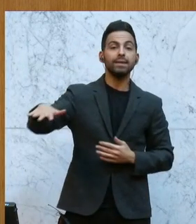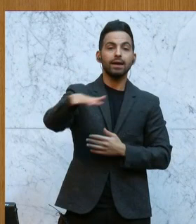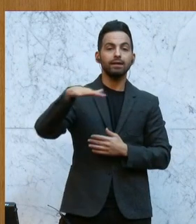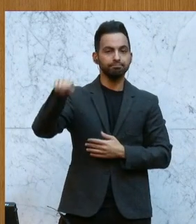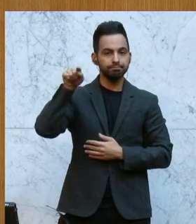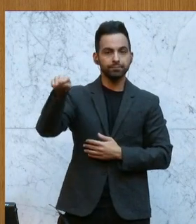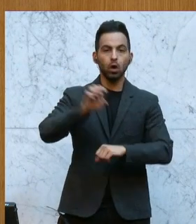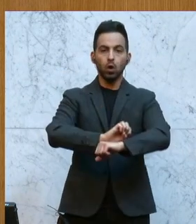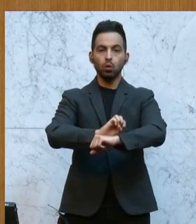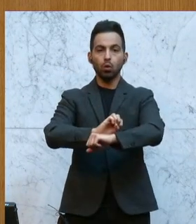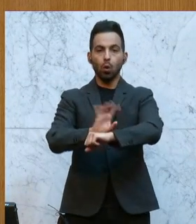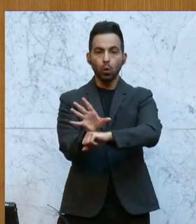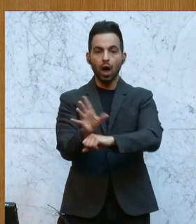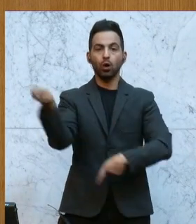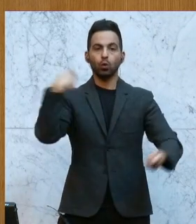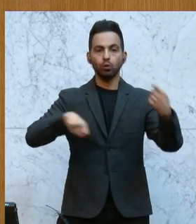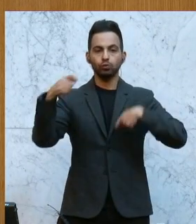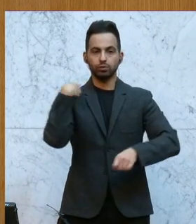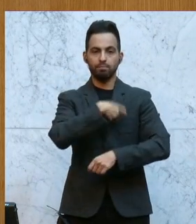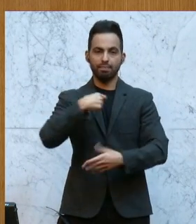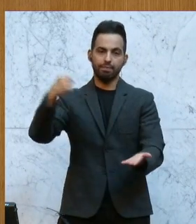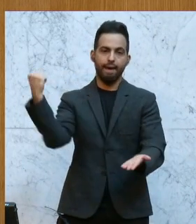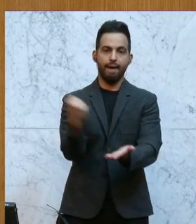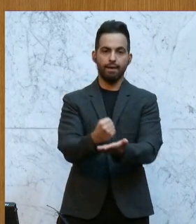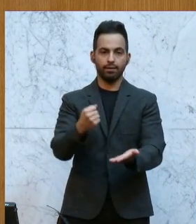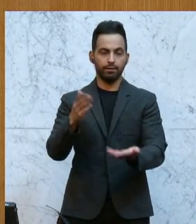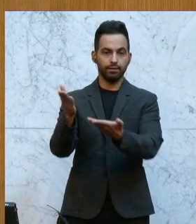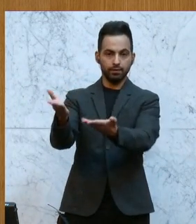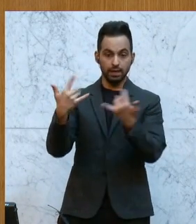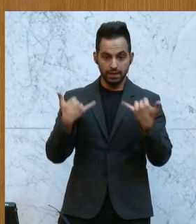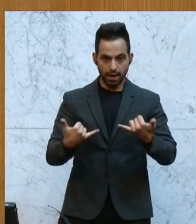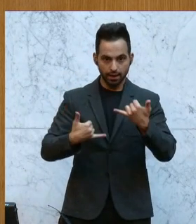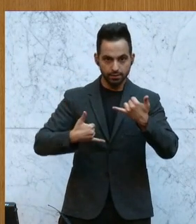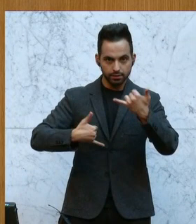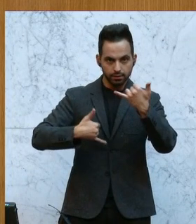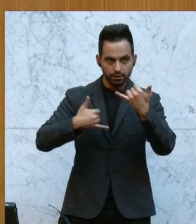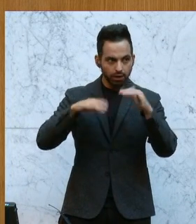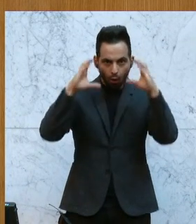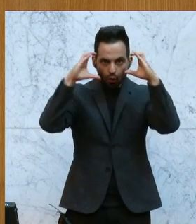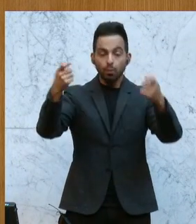die Corona-Korruptionspartei. Und die Erkenntnis aus dem jetzt debattierten